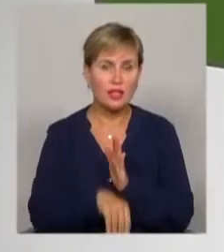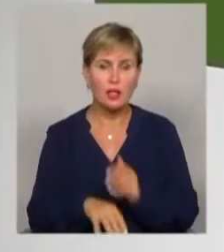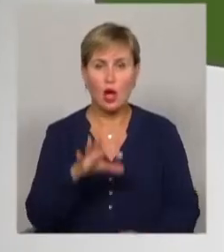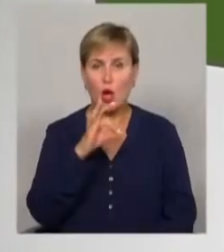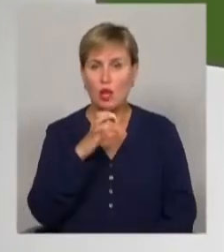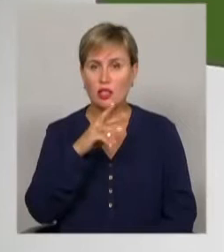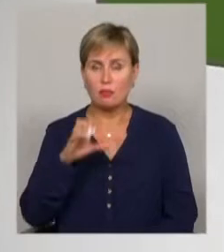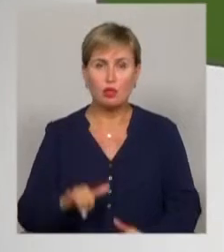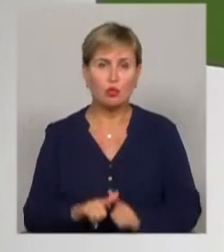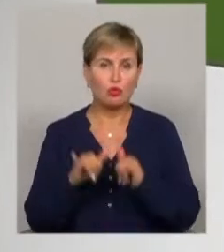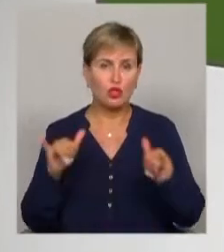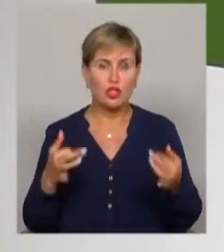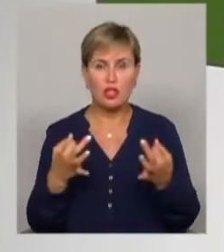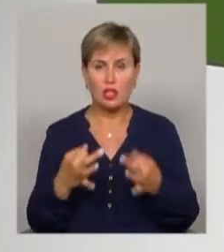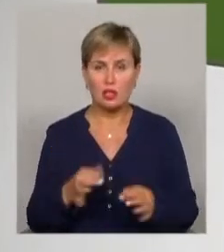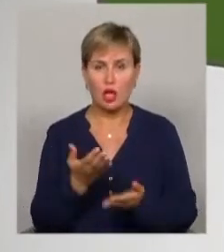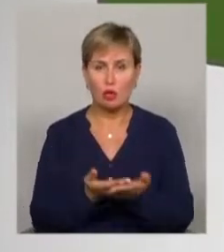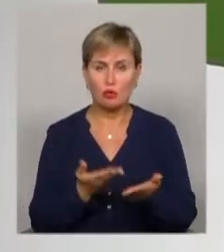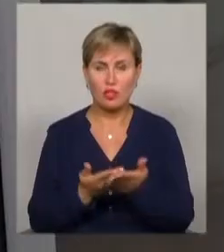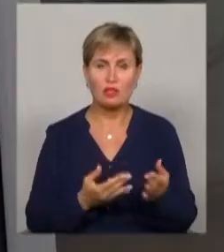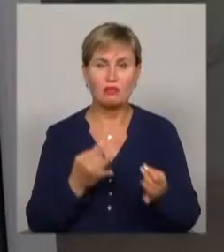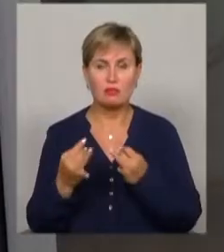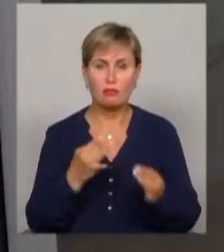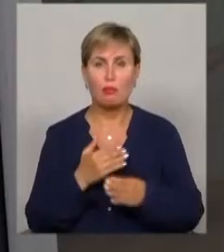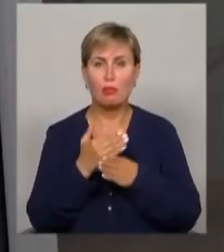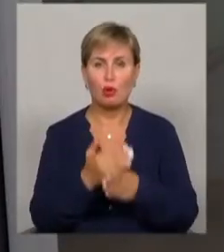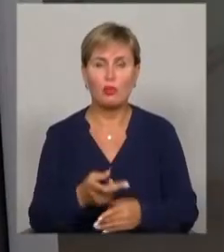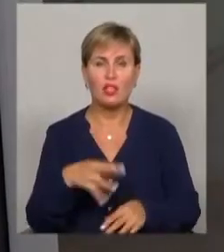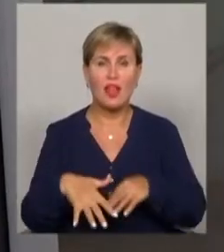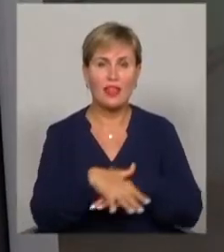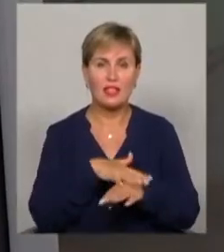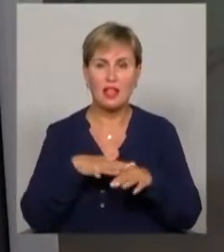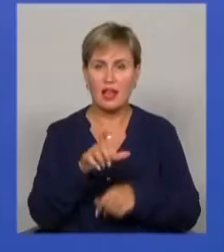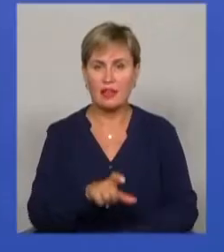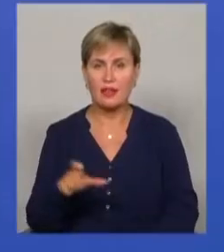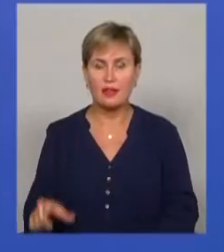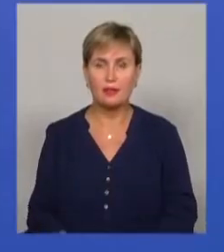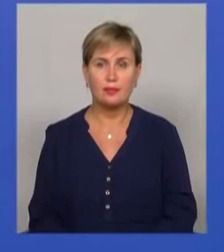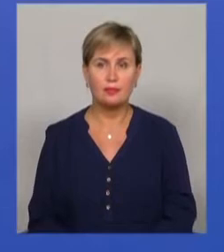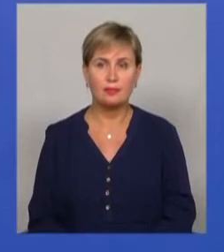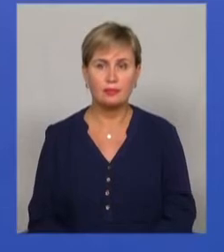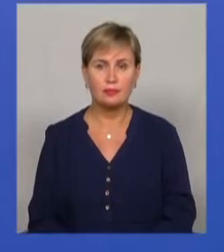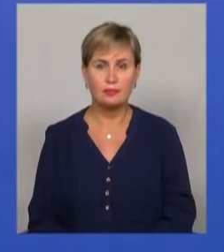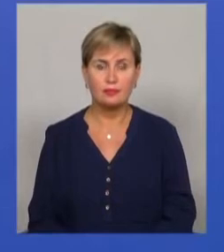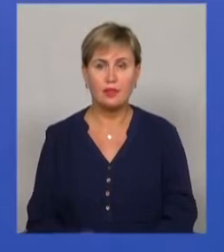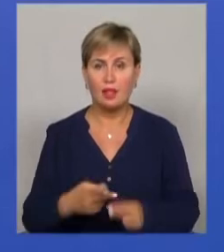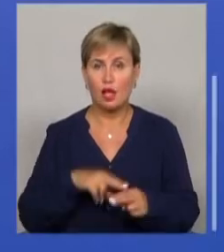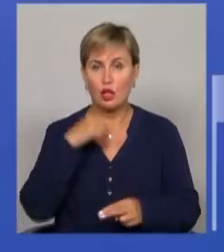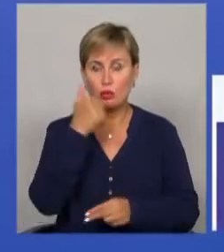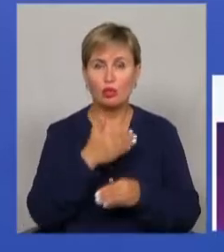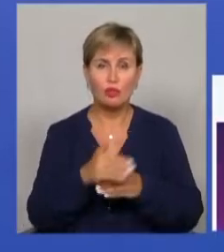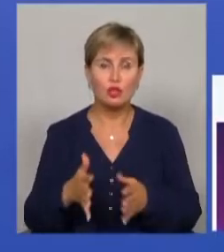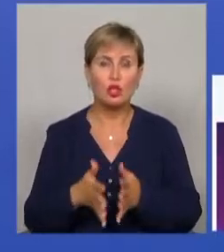ОСМС увеличилась доступность консультативно-диагностической помощи для населения. Например, на этот год выделено